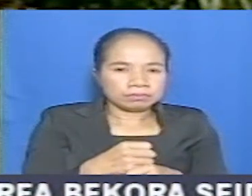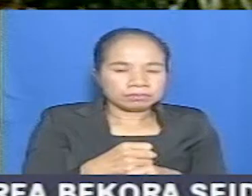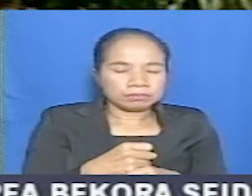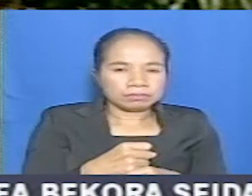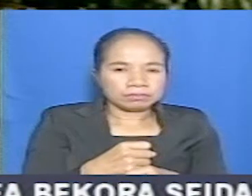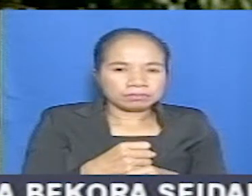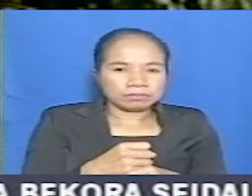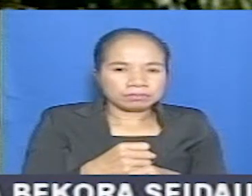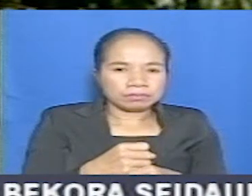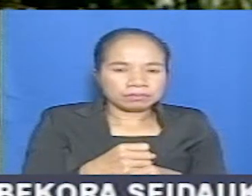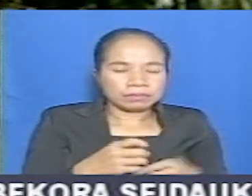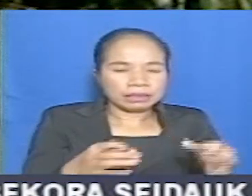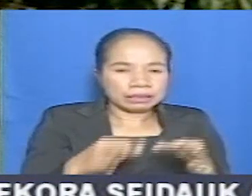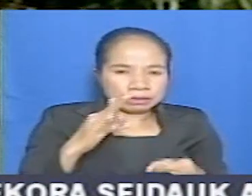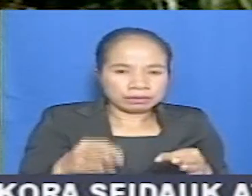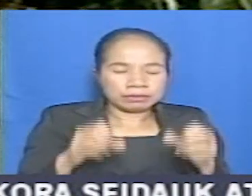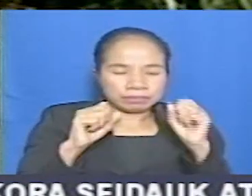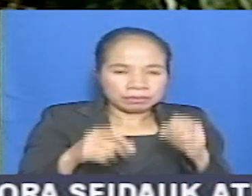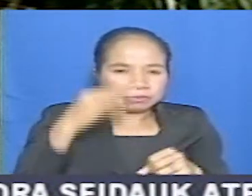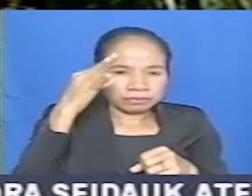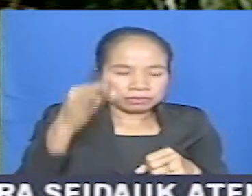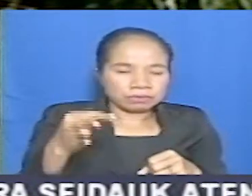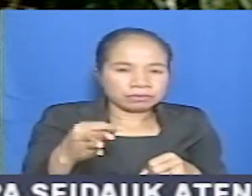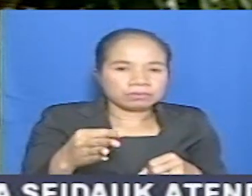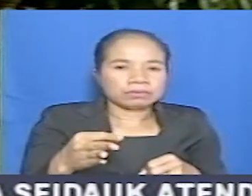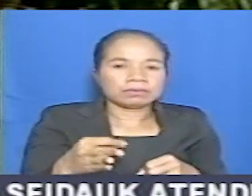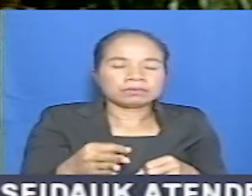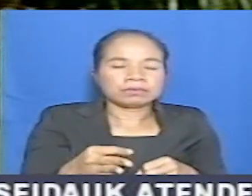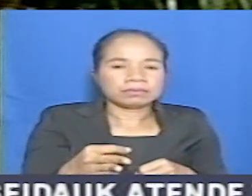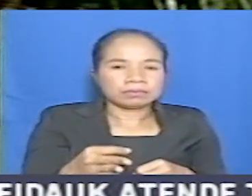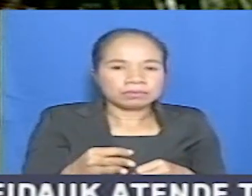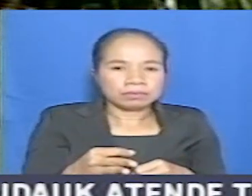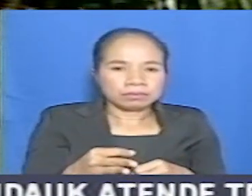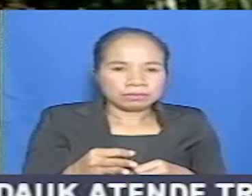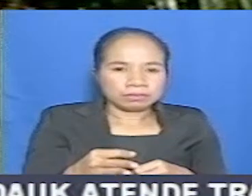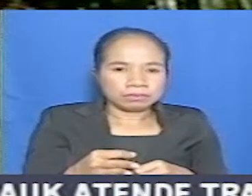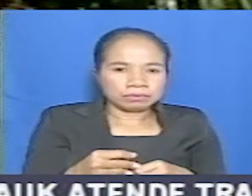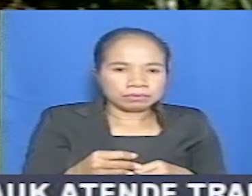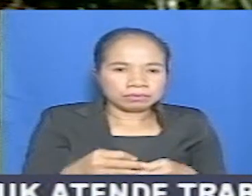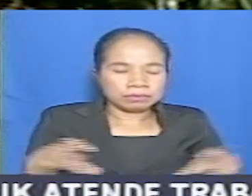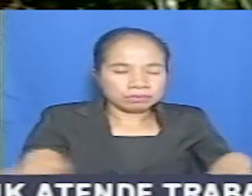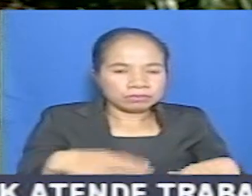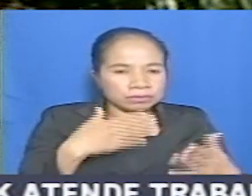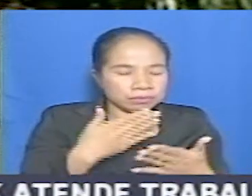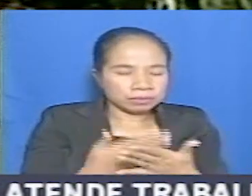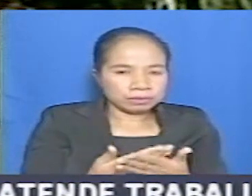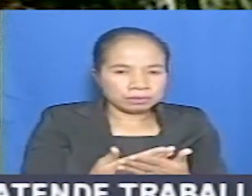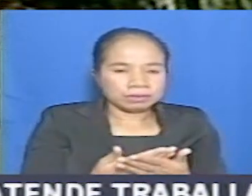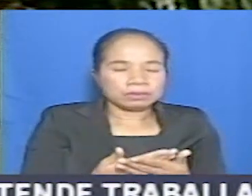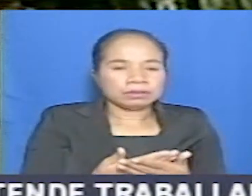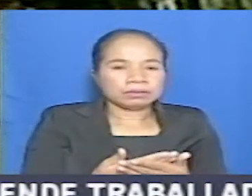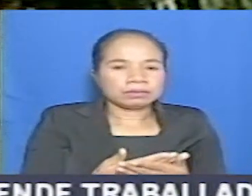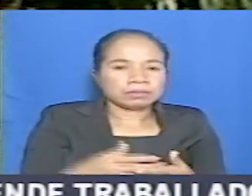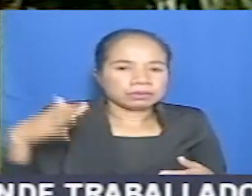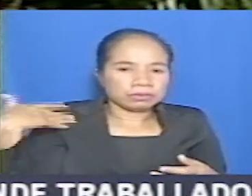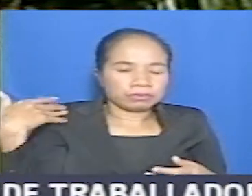sira, atau ne bawe bersih mas beda mana itu, kalau tuh buat ne be magdia atau lopon kampus kawai itu,